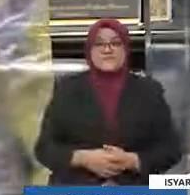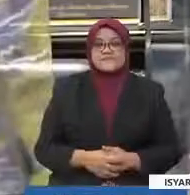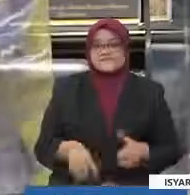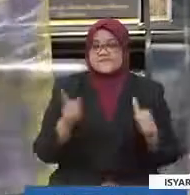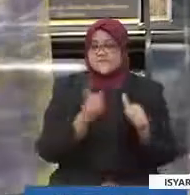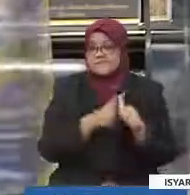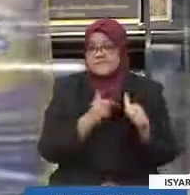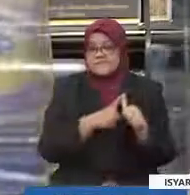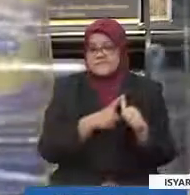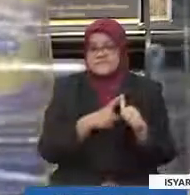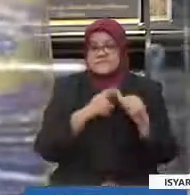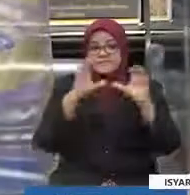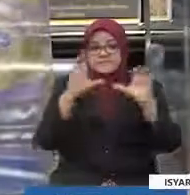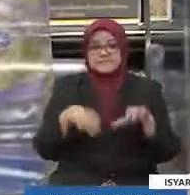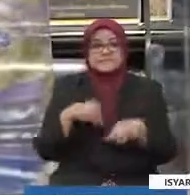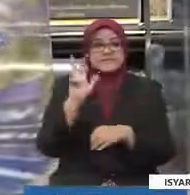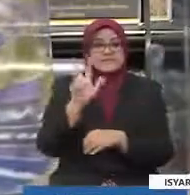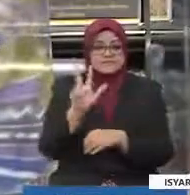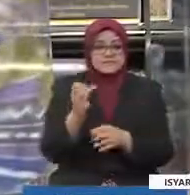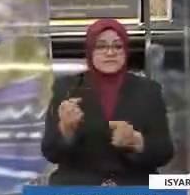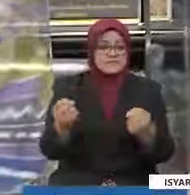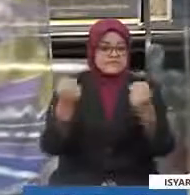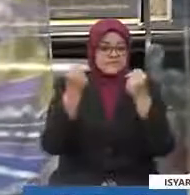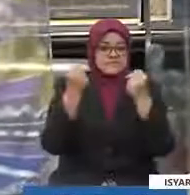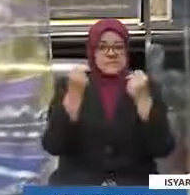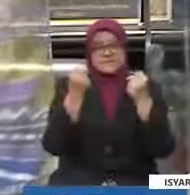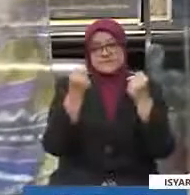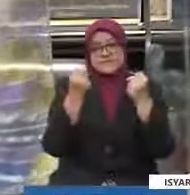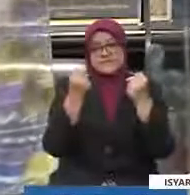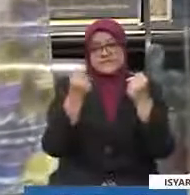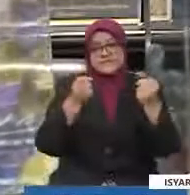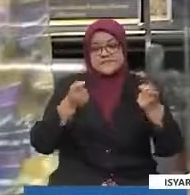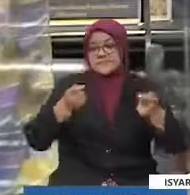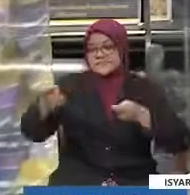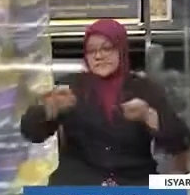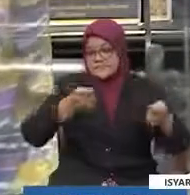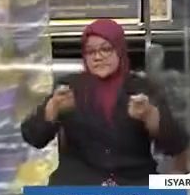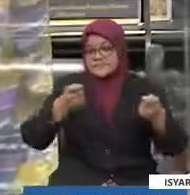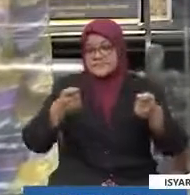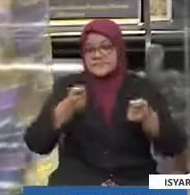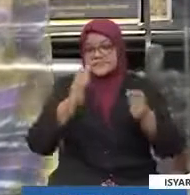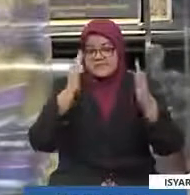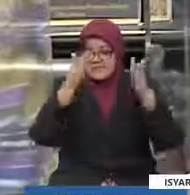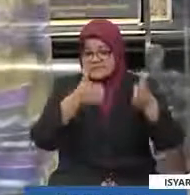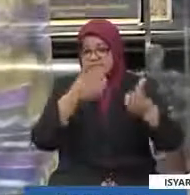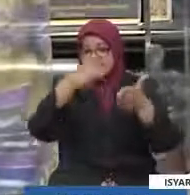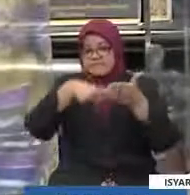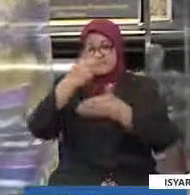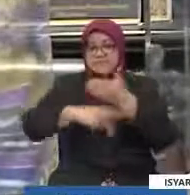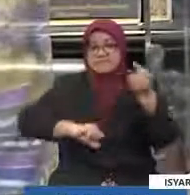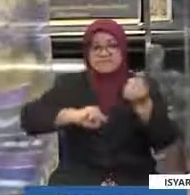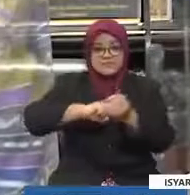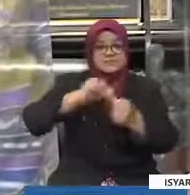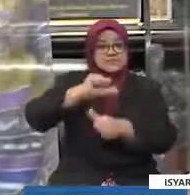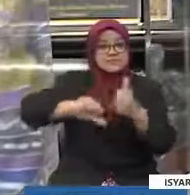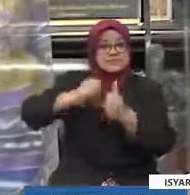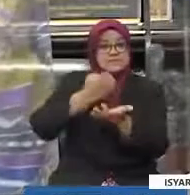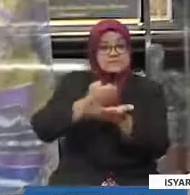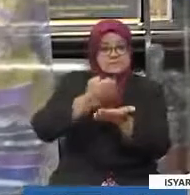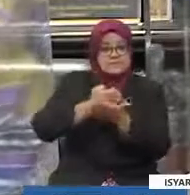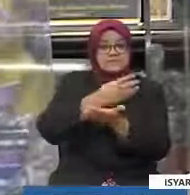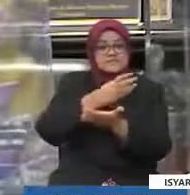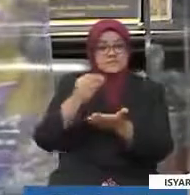bawah faktor 1, strategi 3, memperkukuh penyelarasan dan penumpuan kepada program sokongan